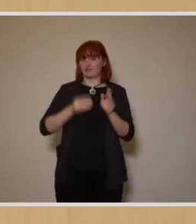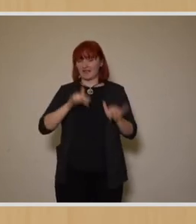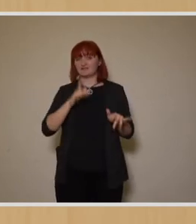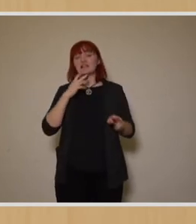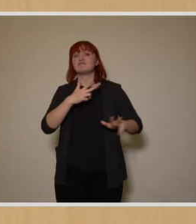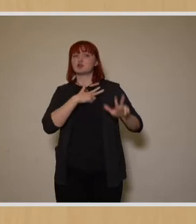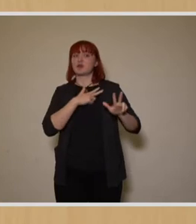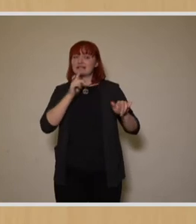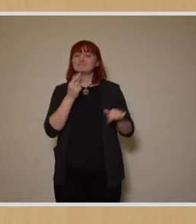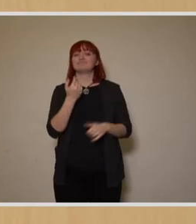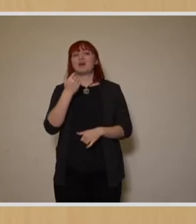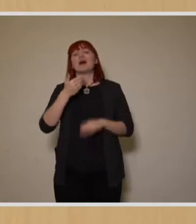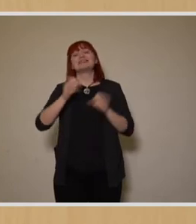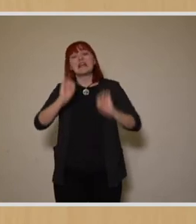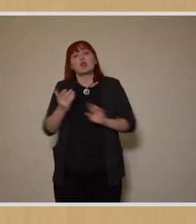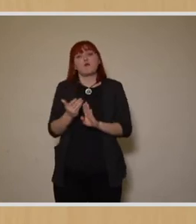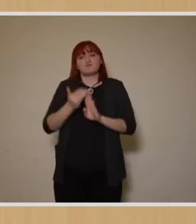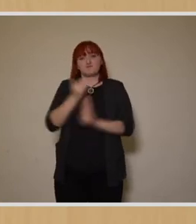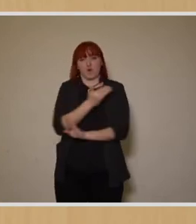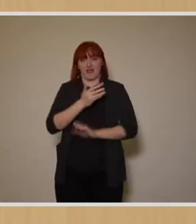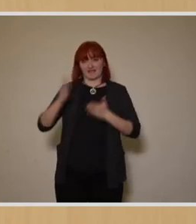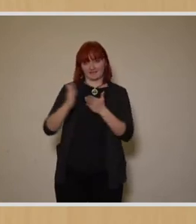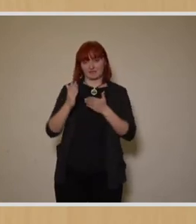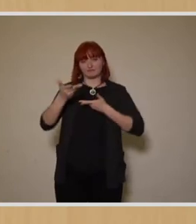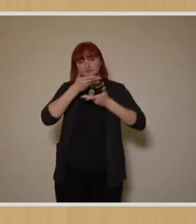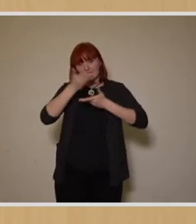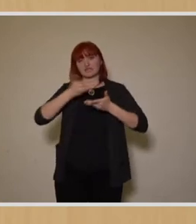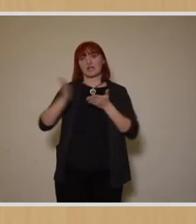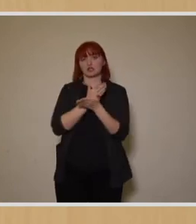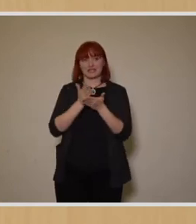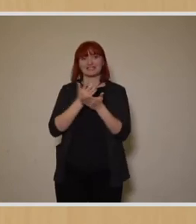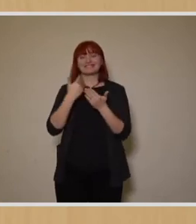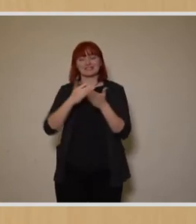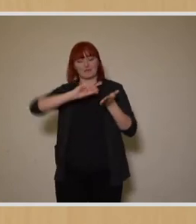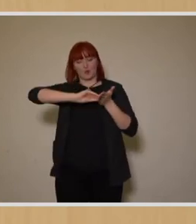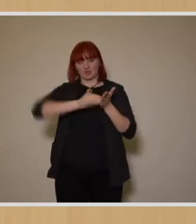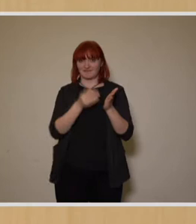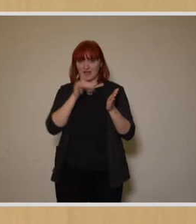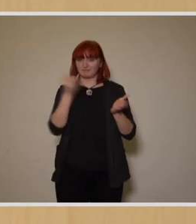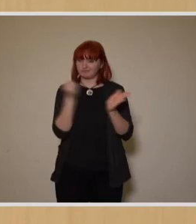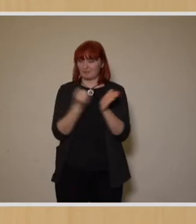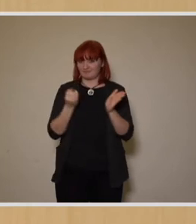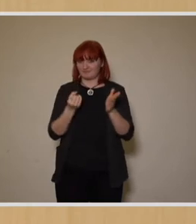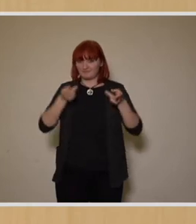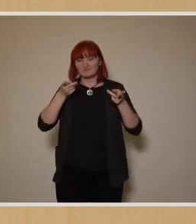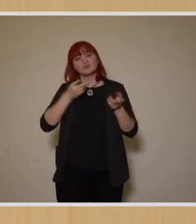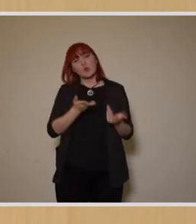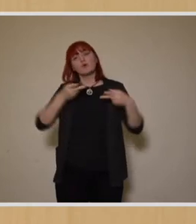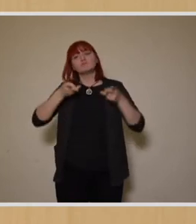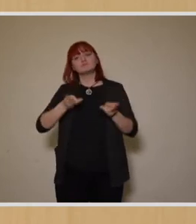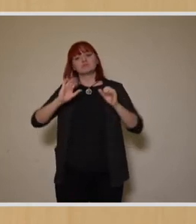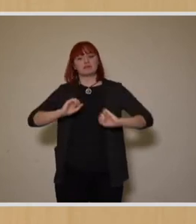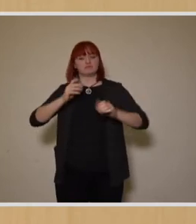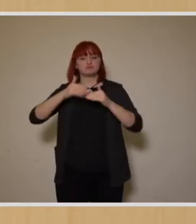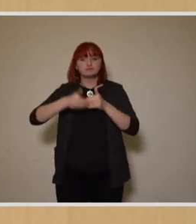könnt mit denen reden, bevor die entscheiden. Dafür haben die diese Unterschrift gegeben, dass das jetzt auch so stattfinden kann. Und ich würde mich freuen,